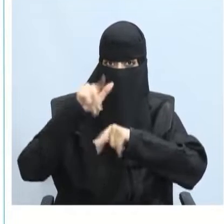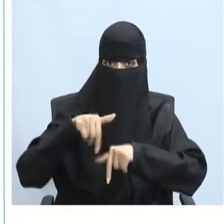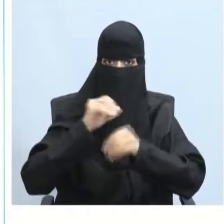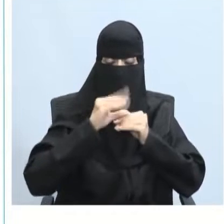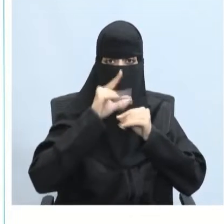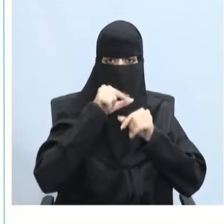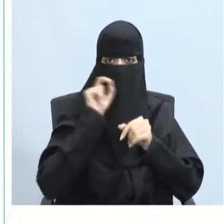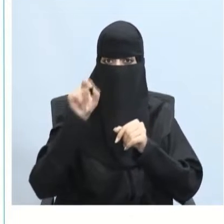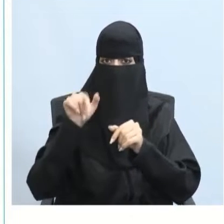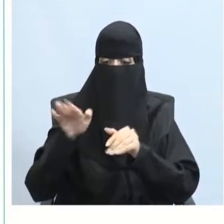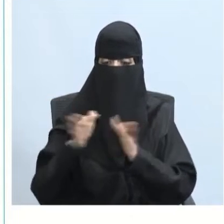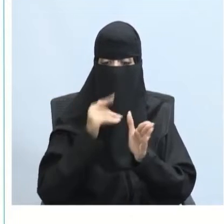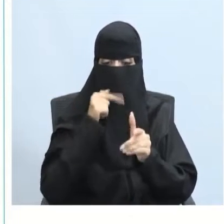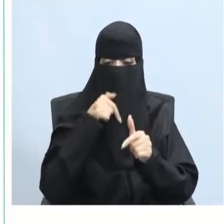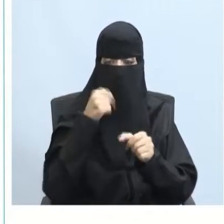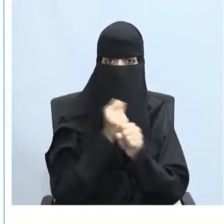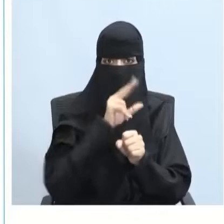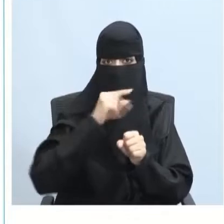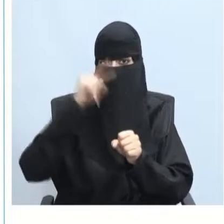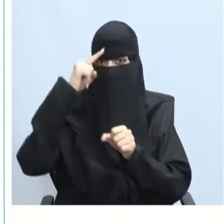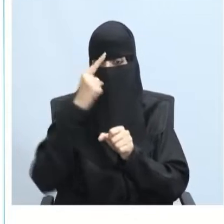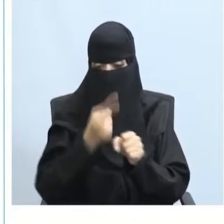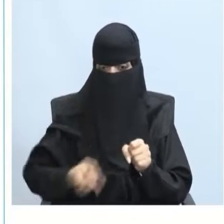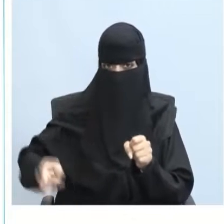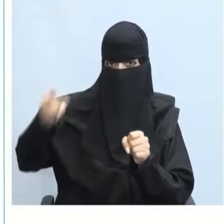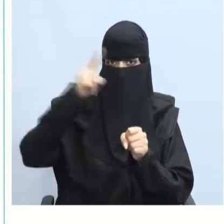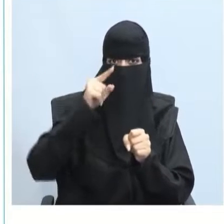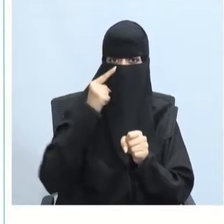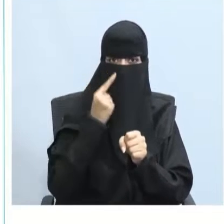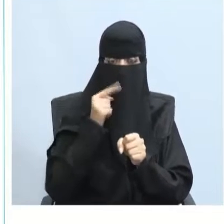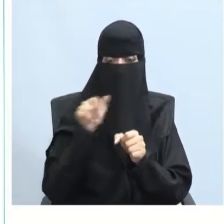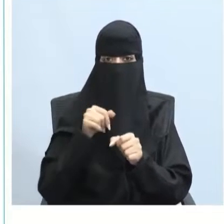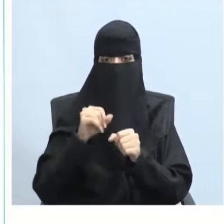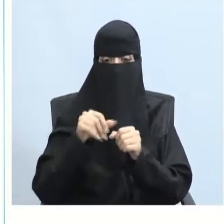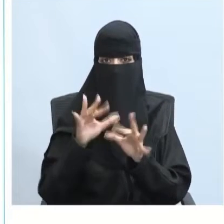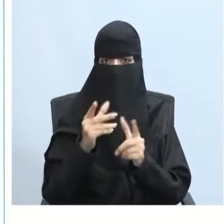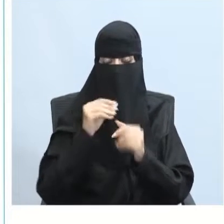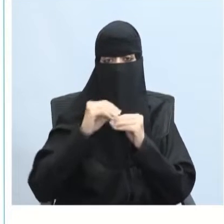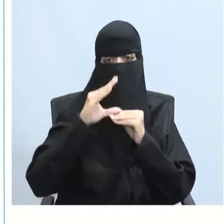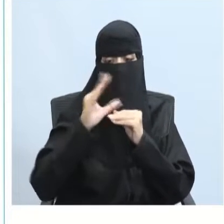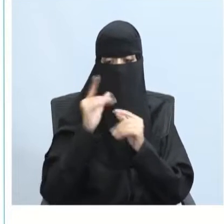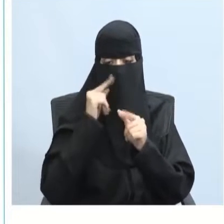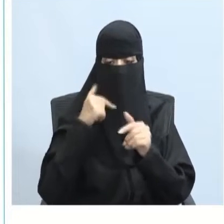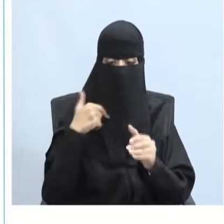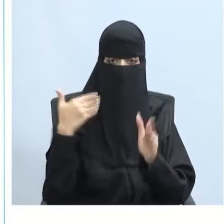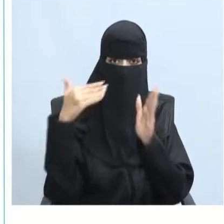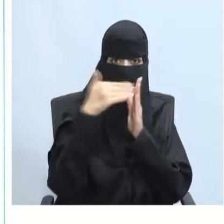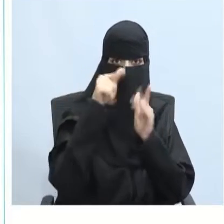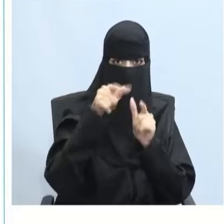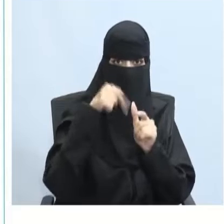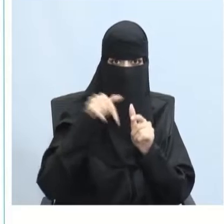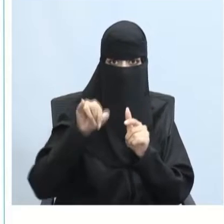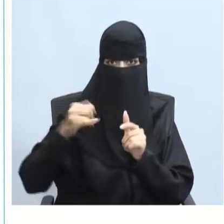نقطه تمثل حدثا رئيسا في دوره حياه المشروع وعند الوصول الى